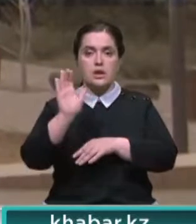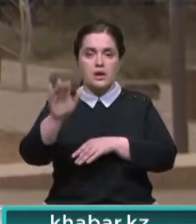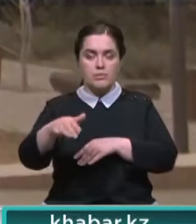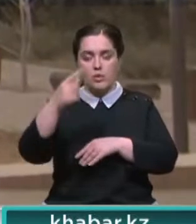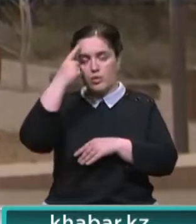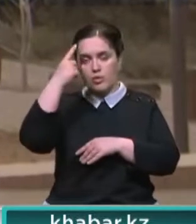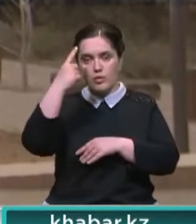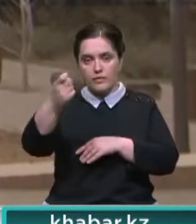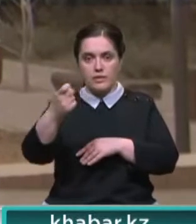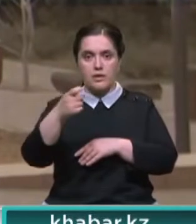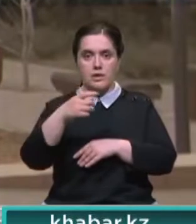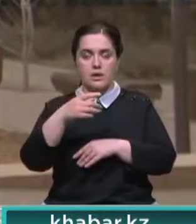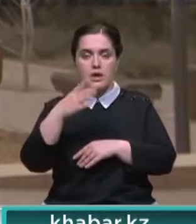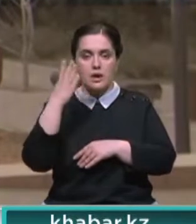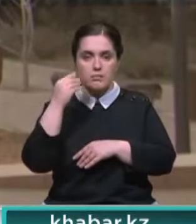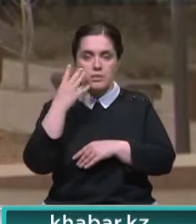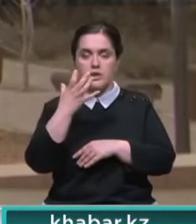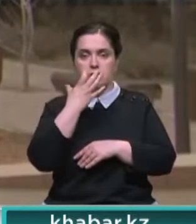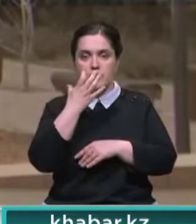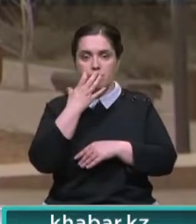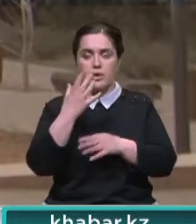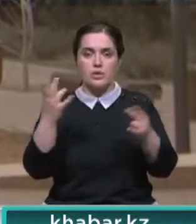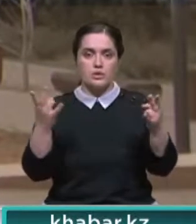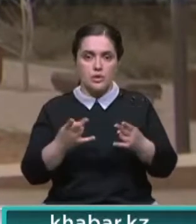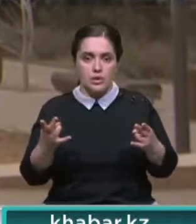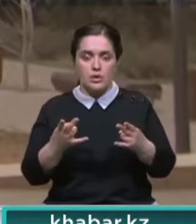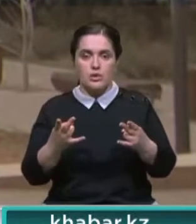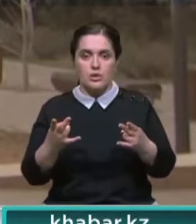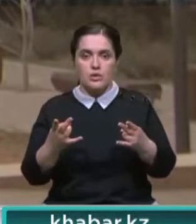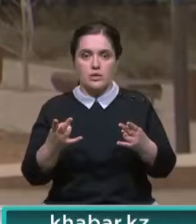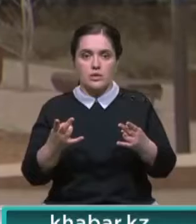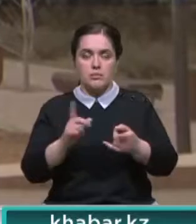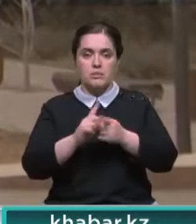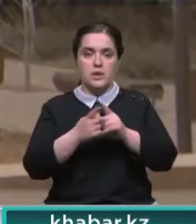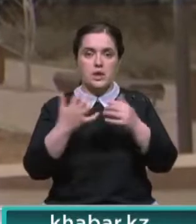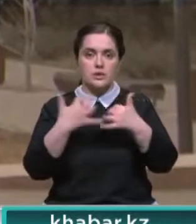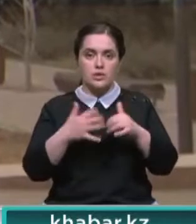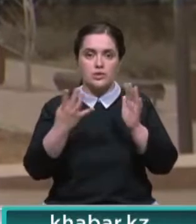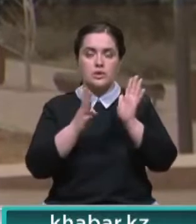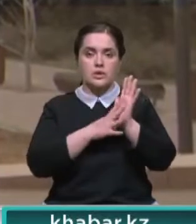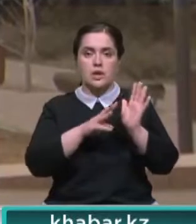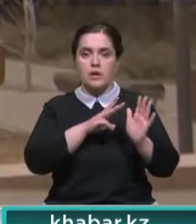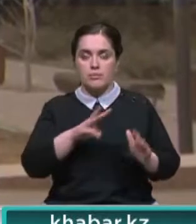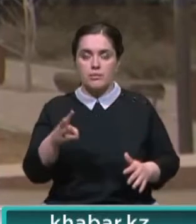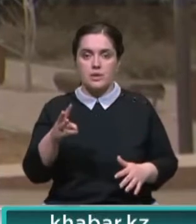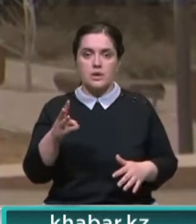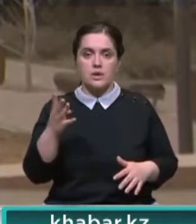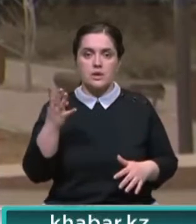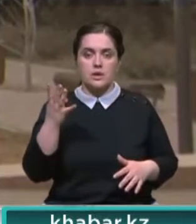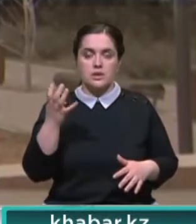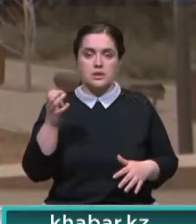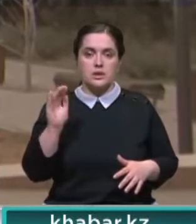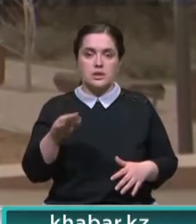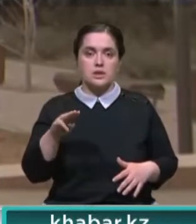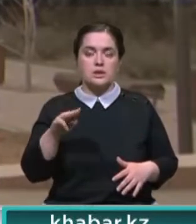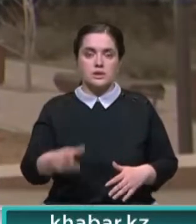уведомление в адрес ТО «Алматинские тепловые сети» о необходимости произведения перерасчета на сумму 49 миллионов 400 тысяч